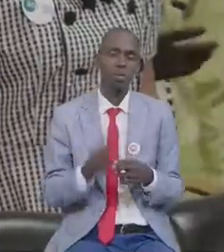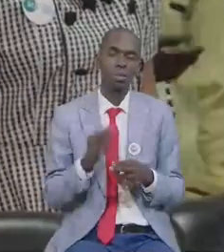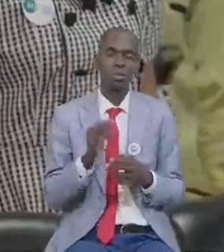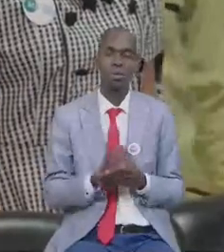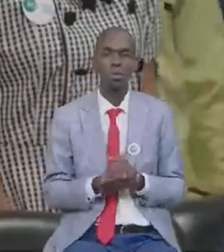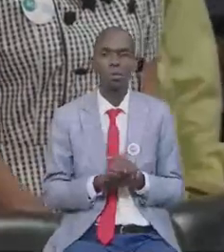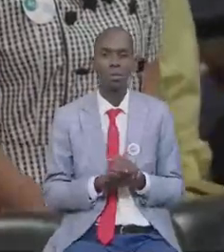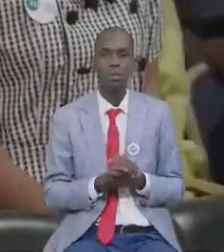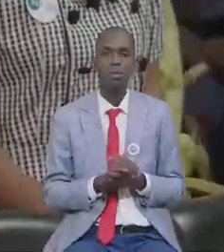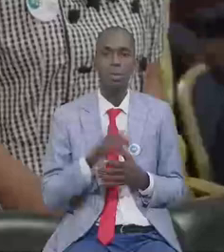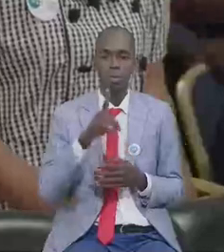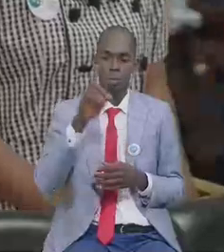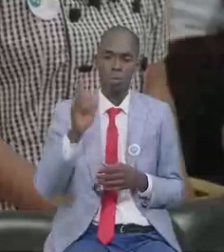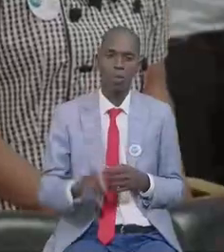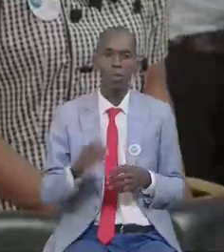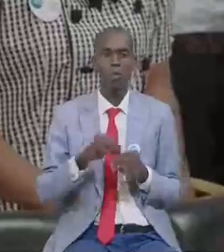Tu dois.